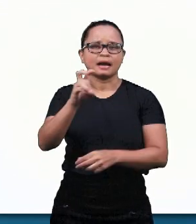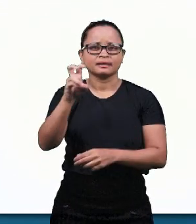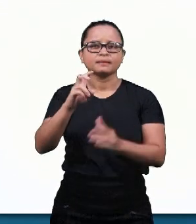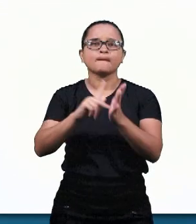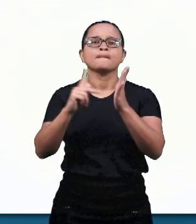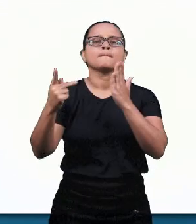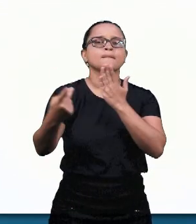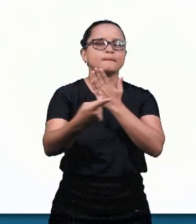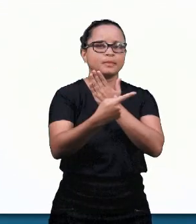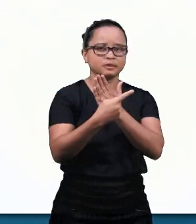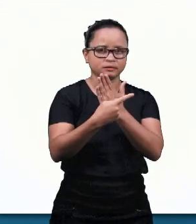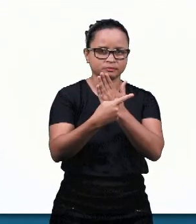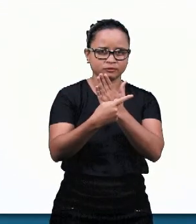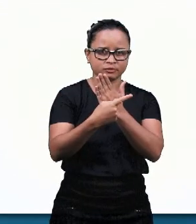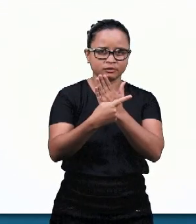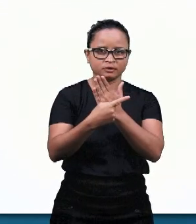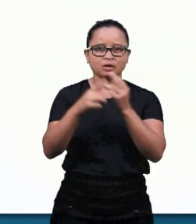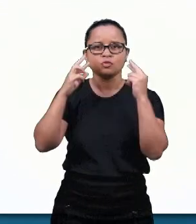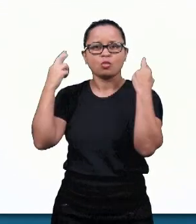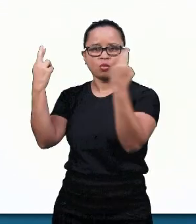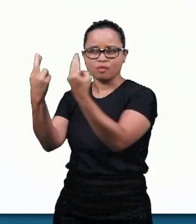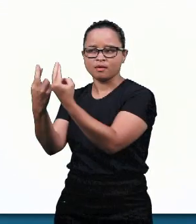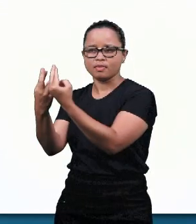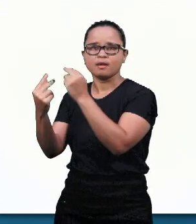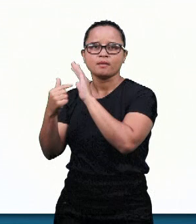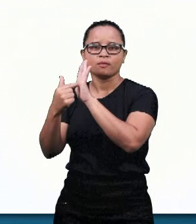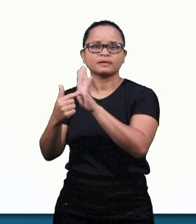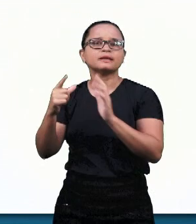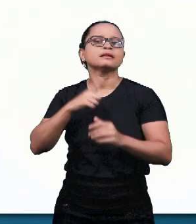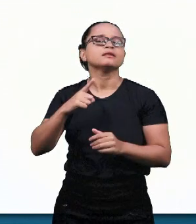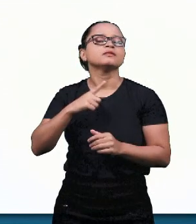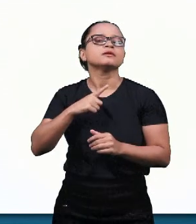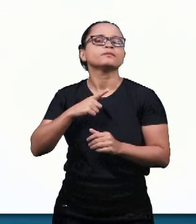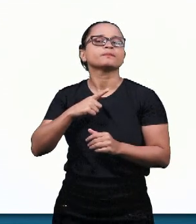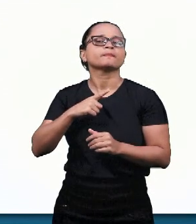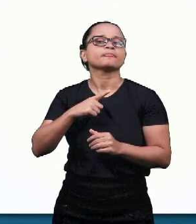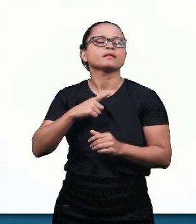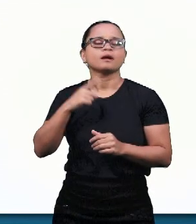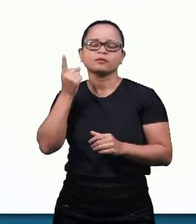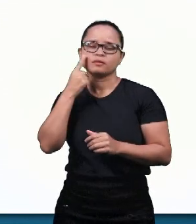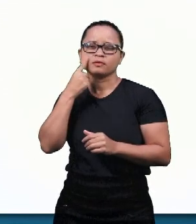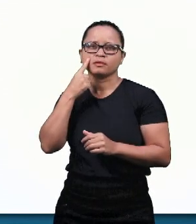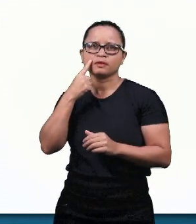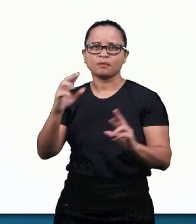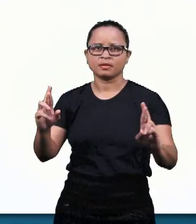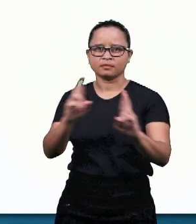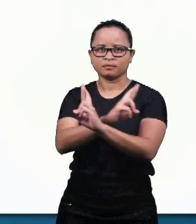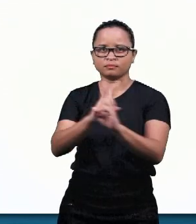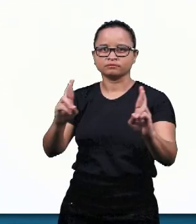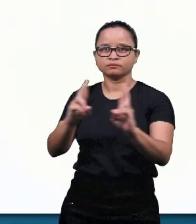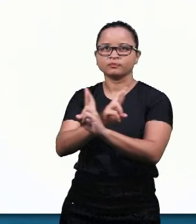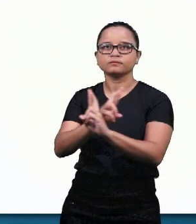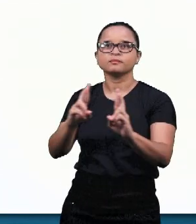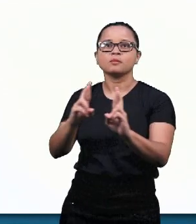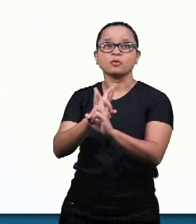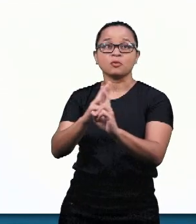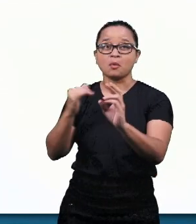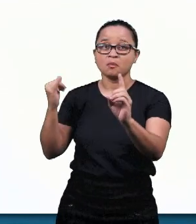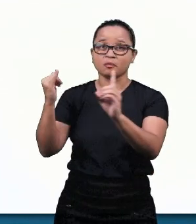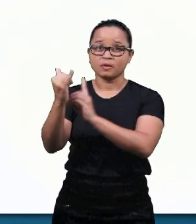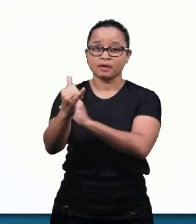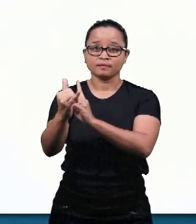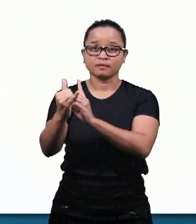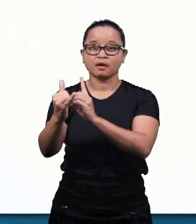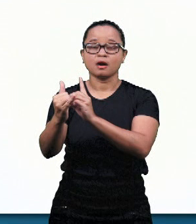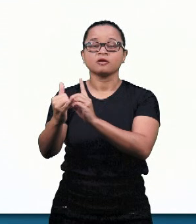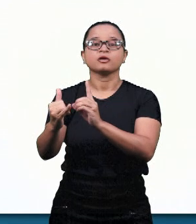parabole avec la lettre de Sardes, Apocalypse chapitre 3, verset 1. En répondant,